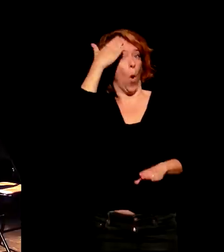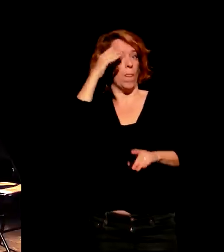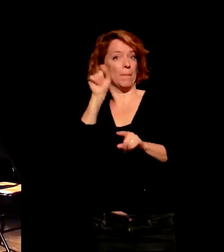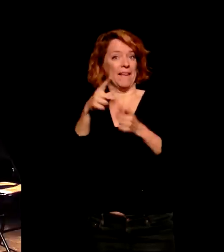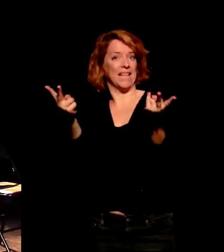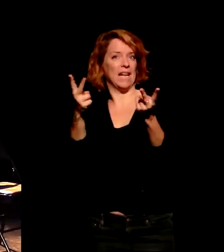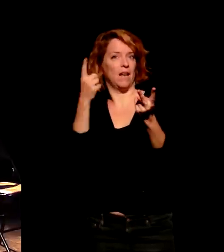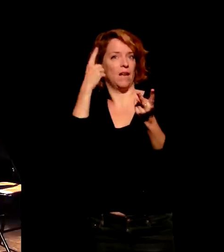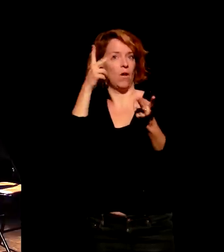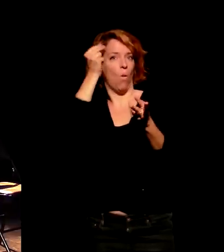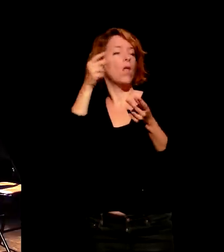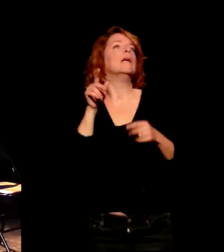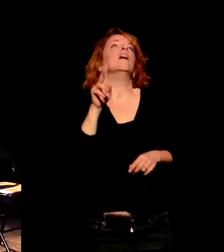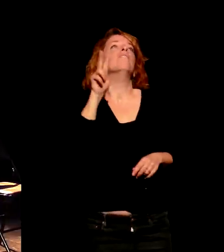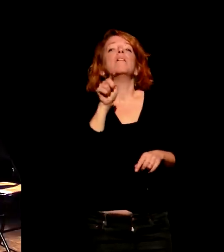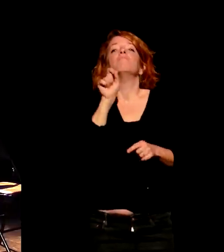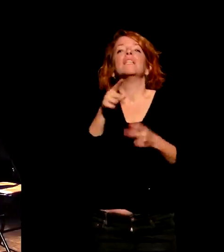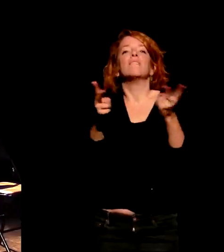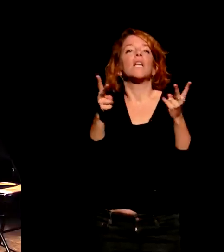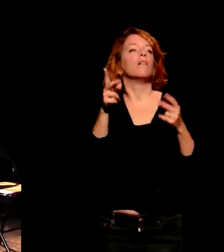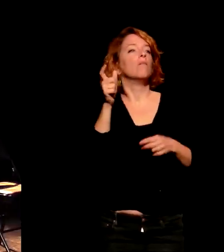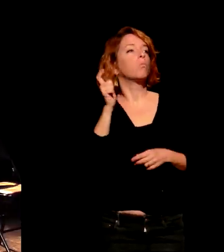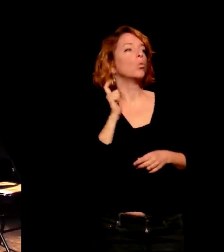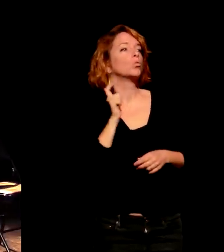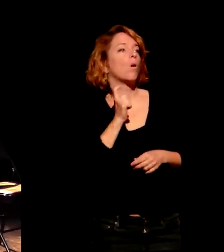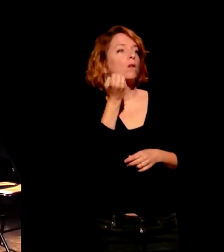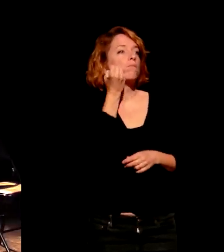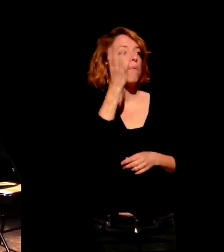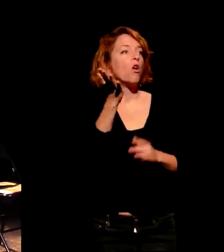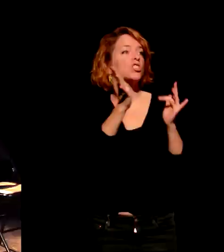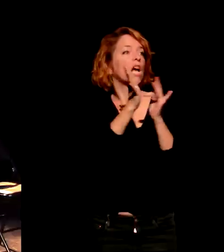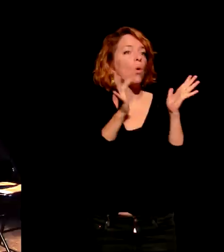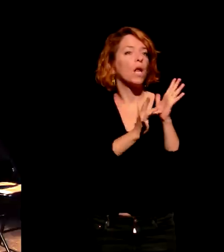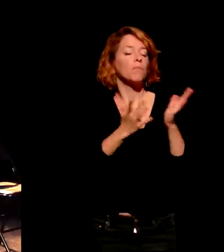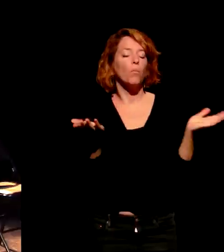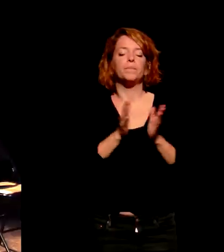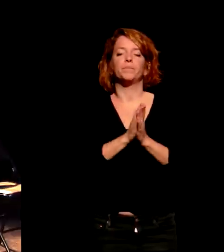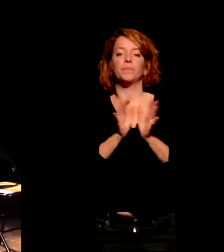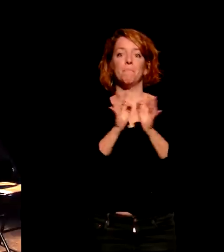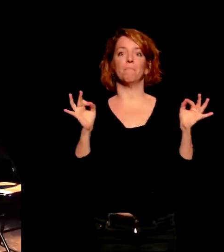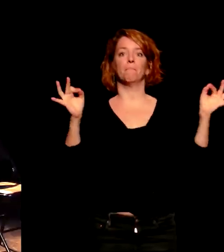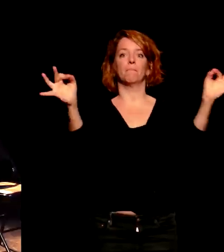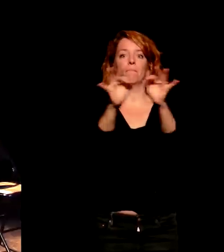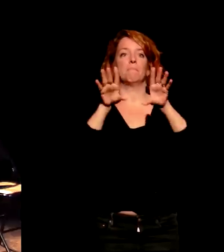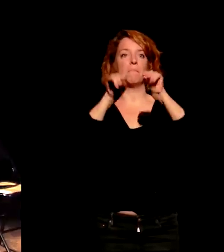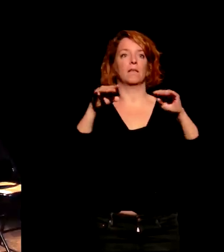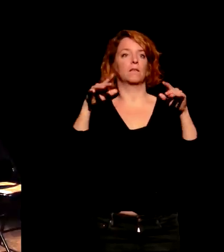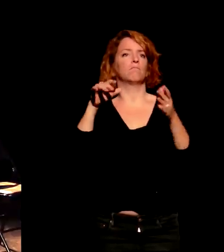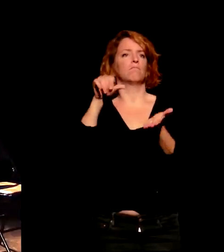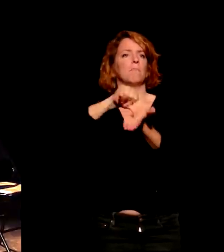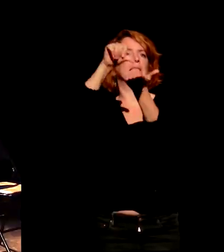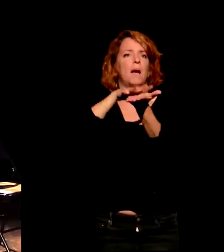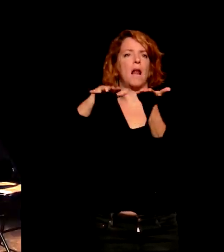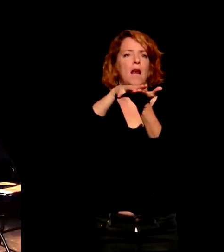c'est une petite ville bourgeoise, blanche, chrétienne, enfin catho. Et alors j'arrive, place du ralliement, la place principale d'Angers, et la place